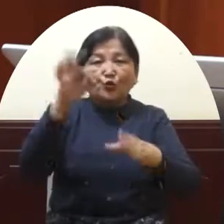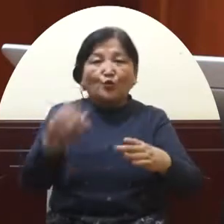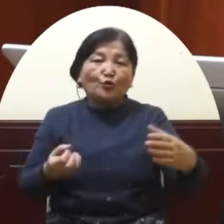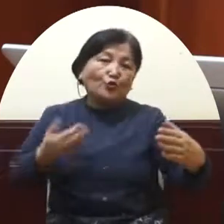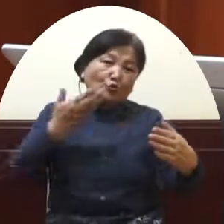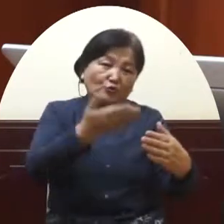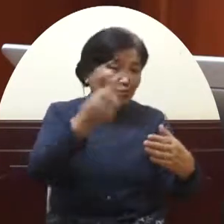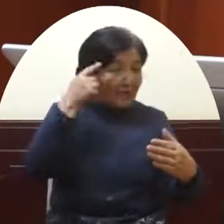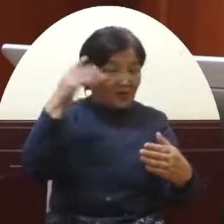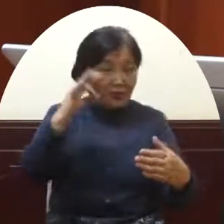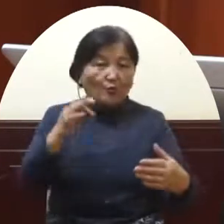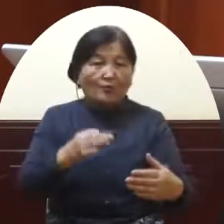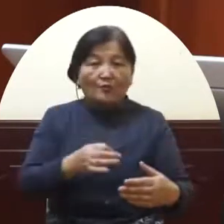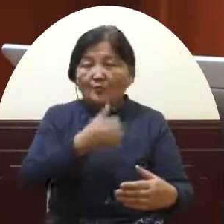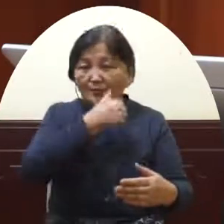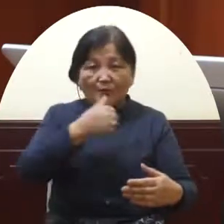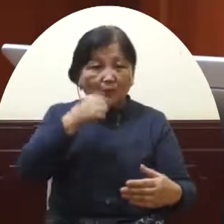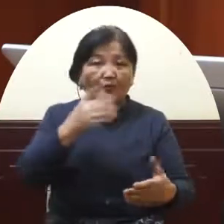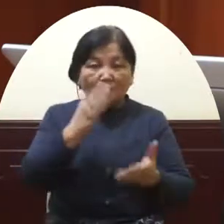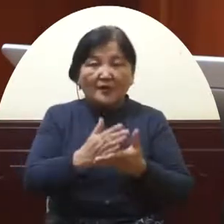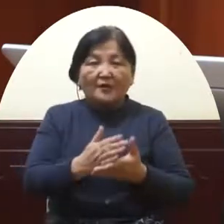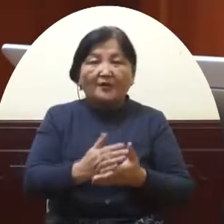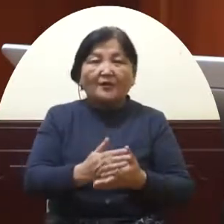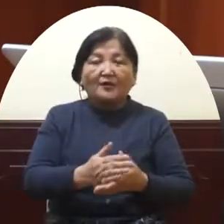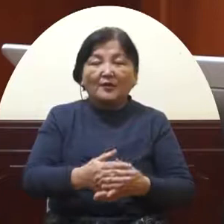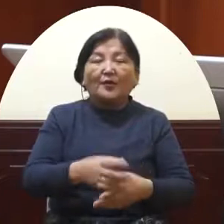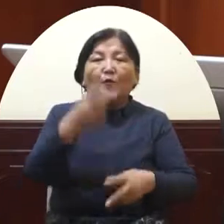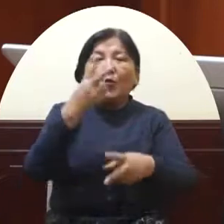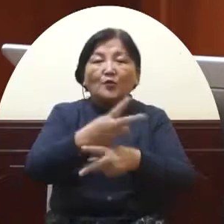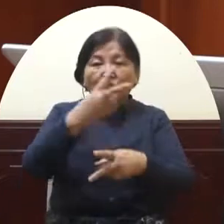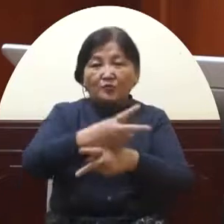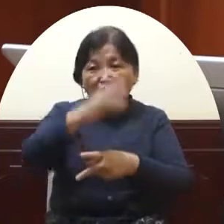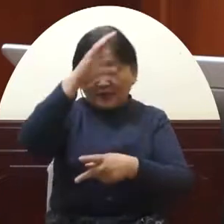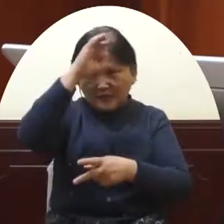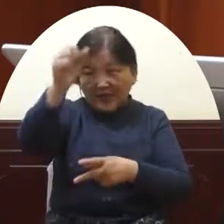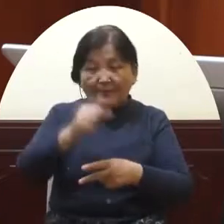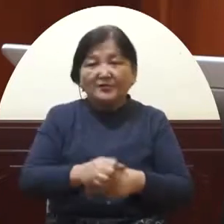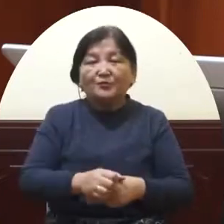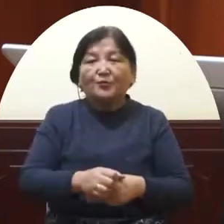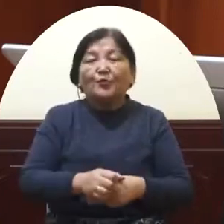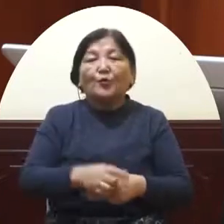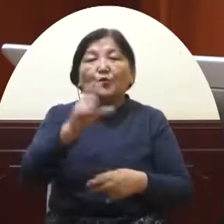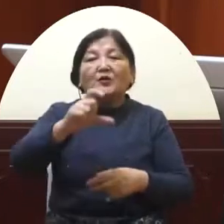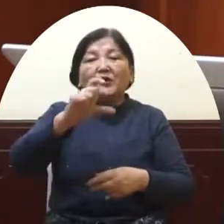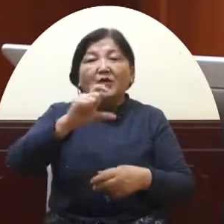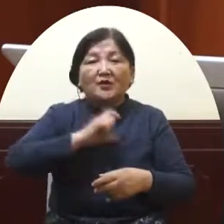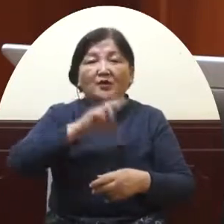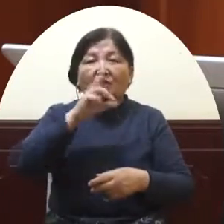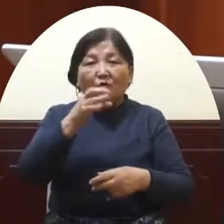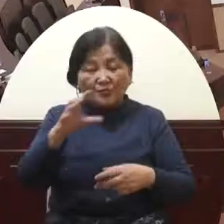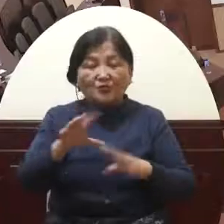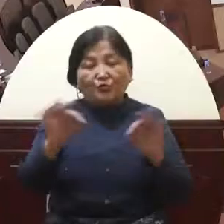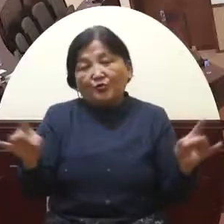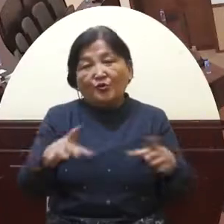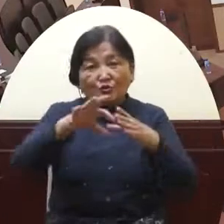Уул нь бол энэ төрийн байгууллагууд хүний эрхийн үндэсний комисс хуульзсан яам энэ асуудлыг эрхлэн хариуцаж ил тод байхын тулд үүрэг хүлээх